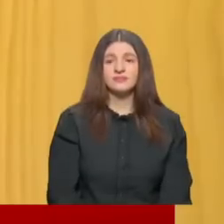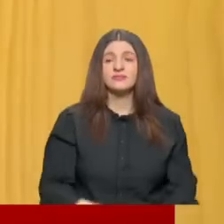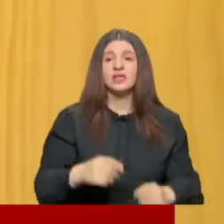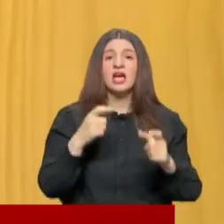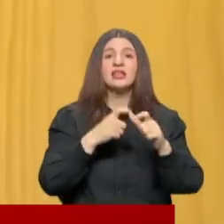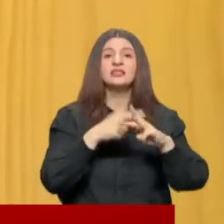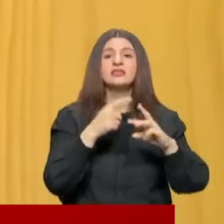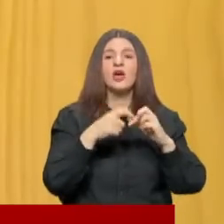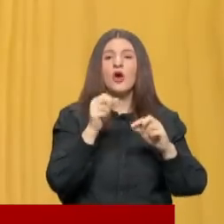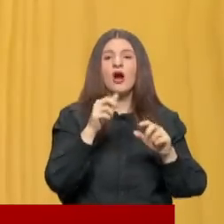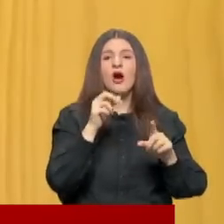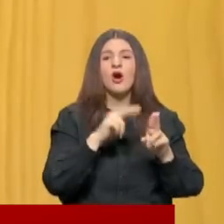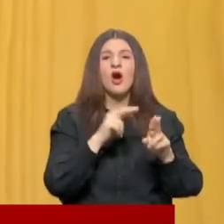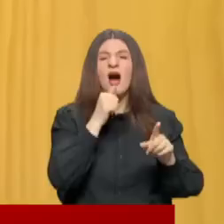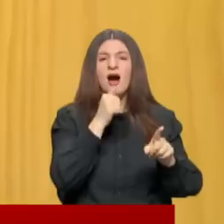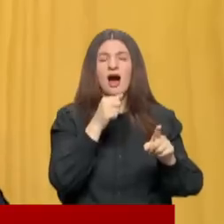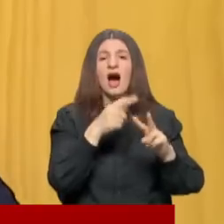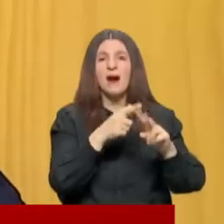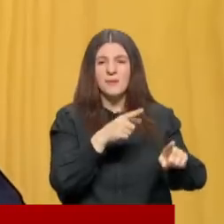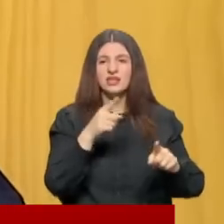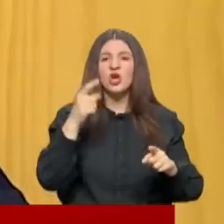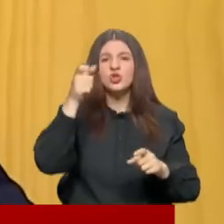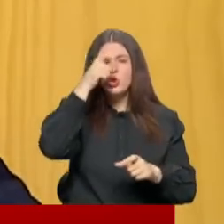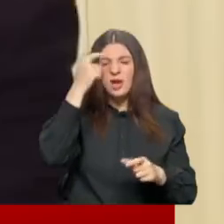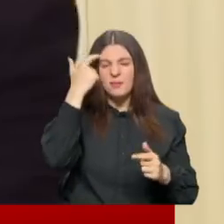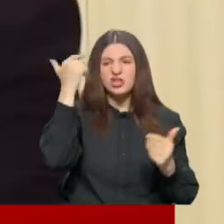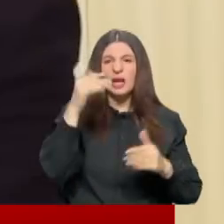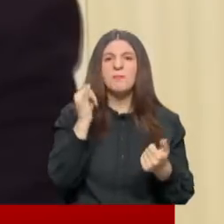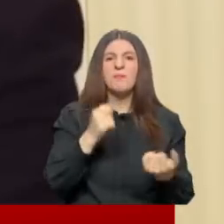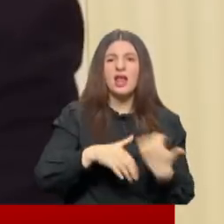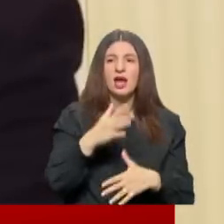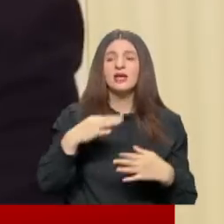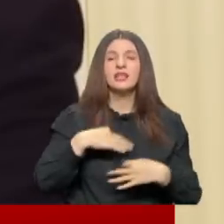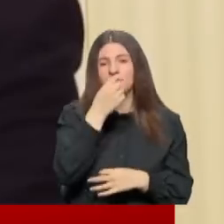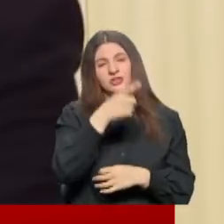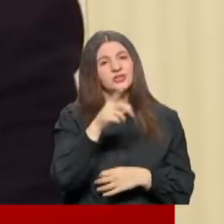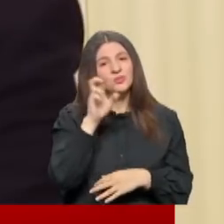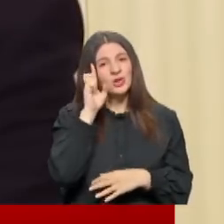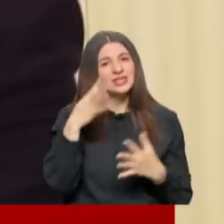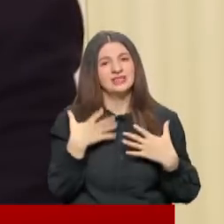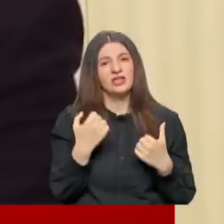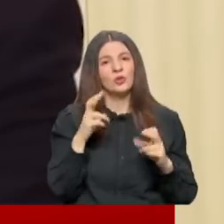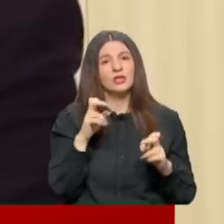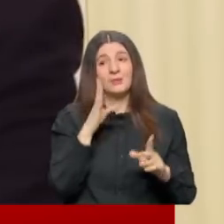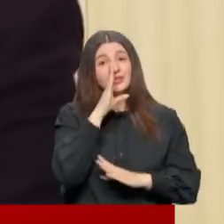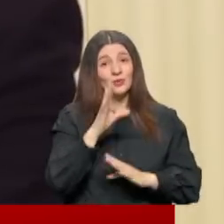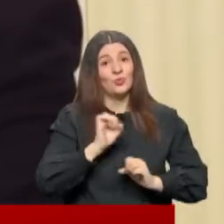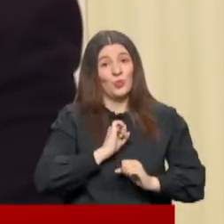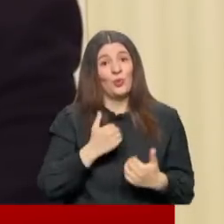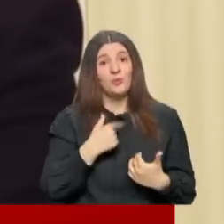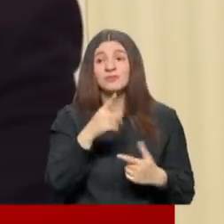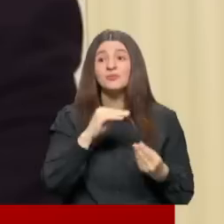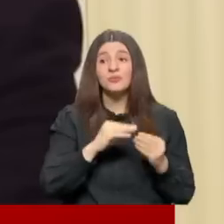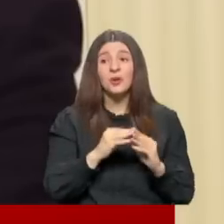Serok Ahmet Türkiye'nin başına sarılmış beladır. Sayın Bahçeli, sizin psikolojik sıhhatiniz konusunda ciddi şekilde kayıklıyım.